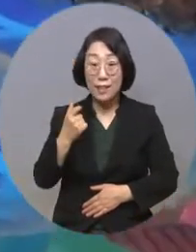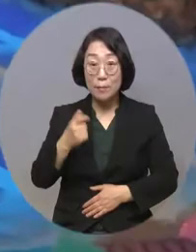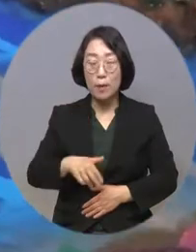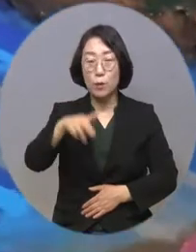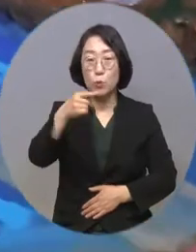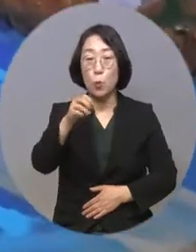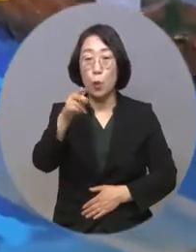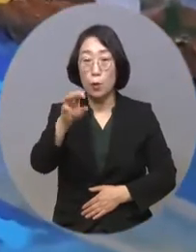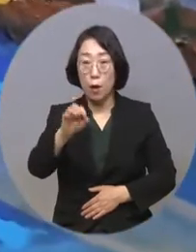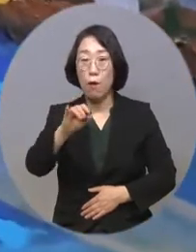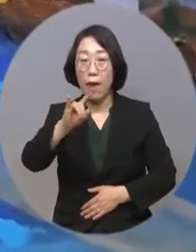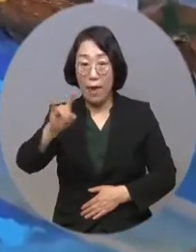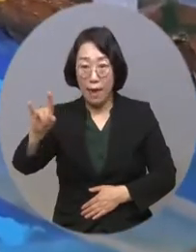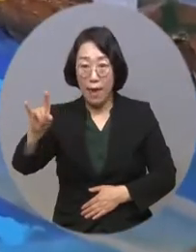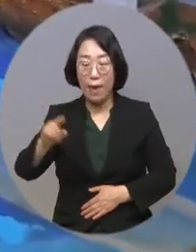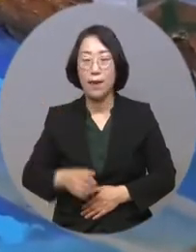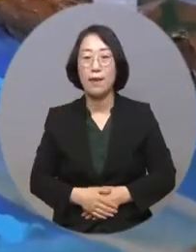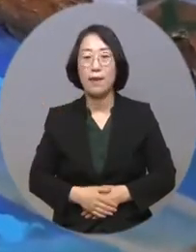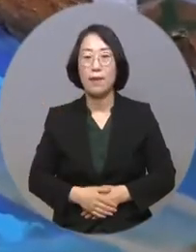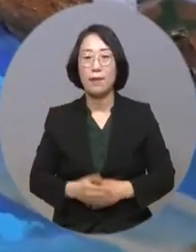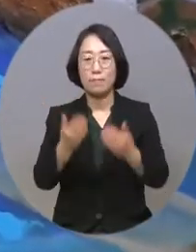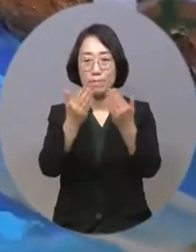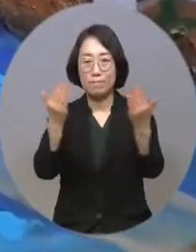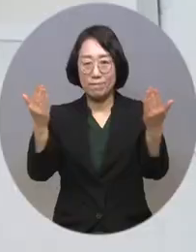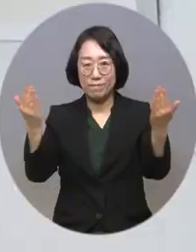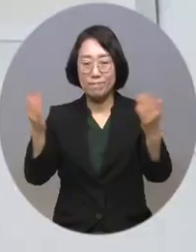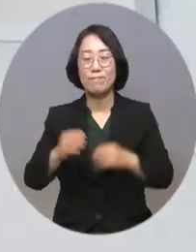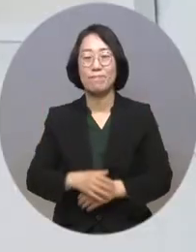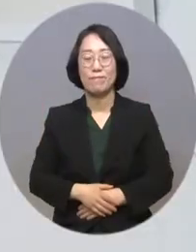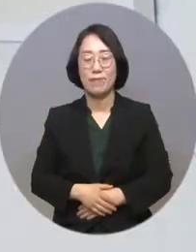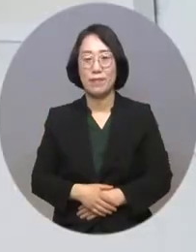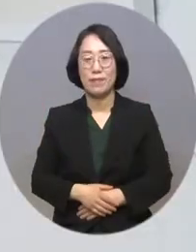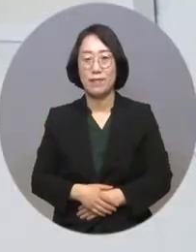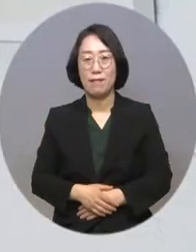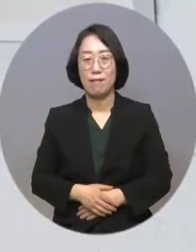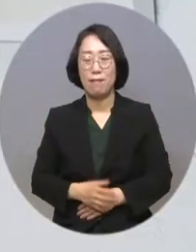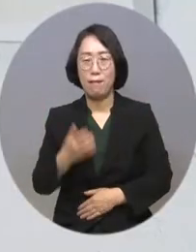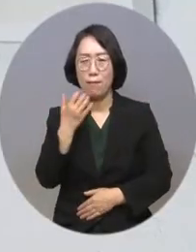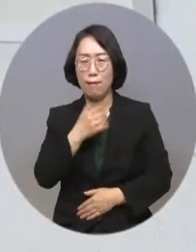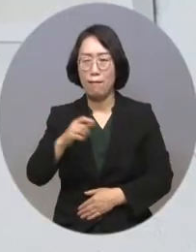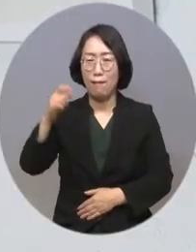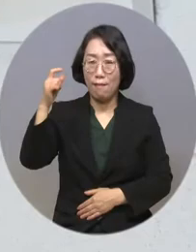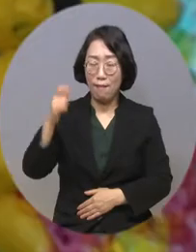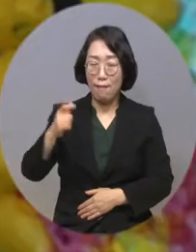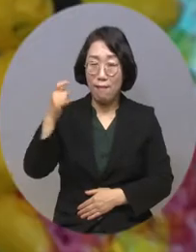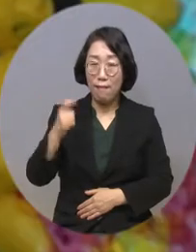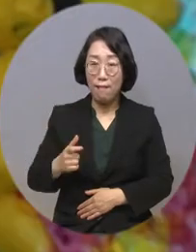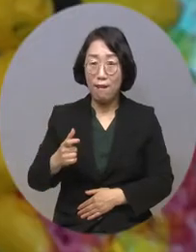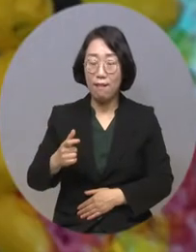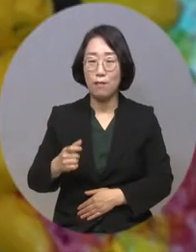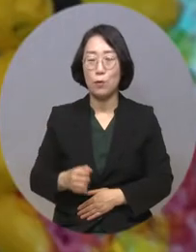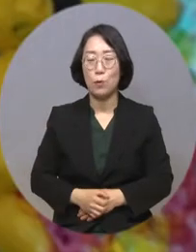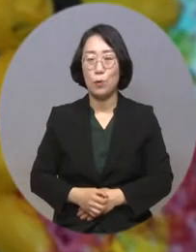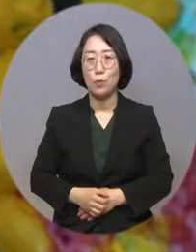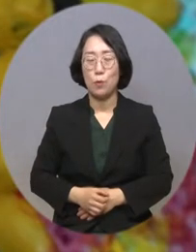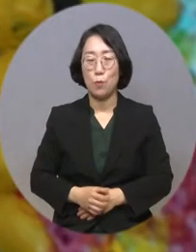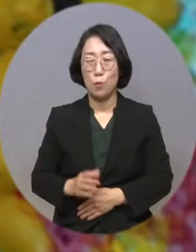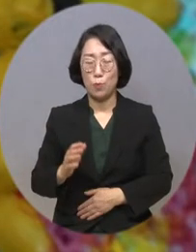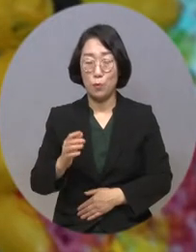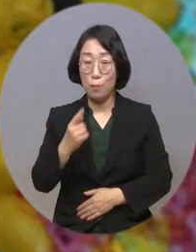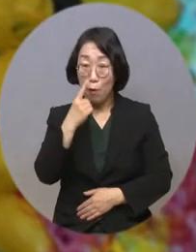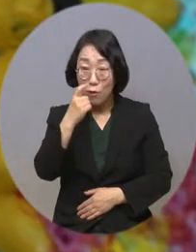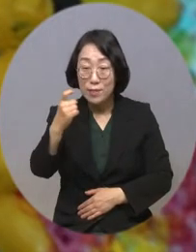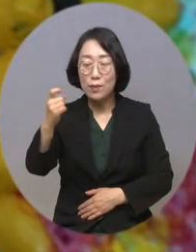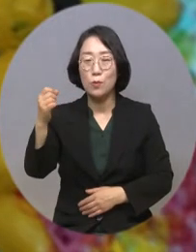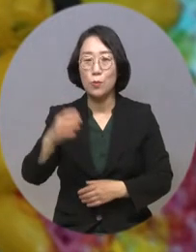조영애 작가의 따뜻한 봄날입니다. 강렬하고 원색적인 화려한 색감의 꽃과 봄의